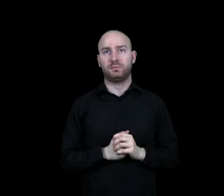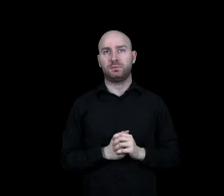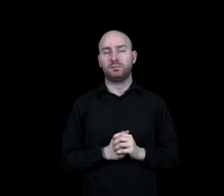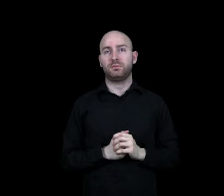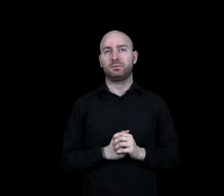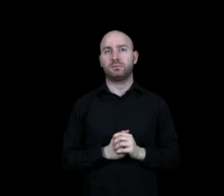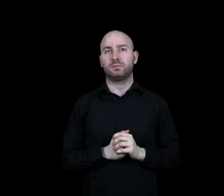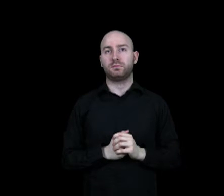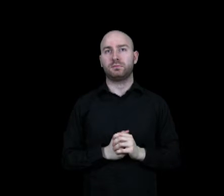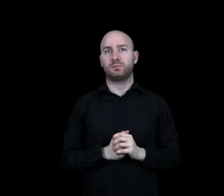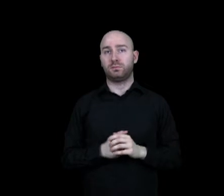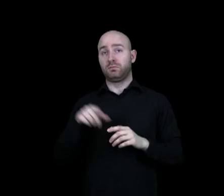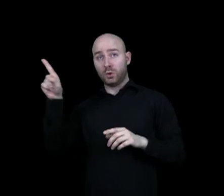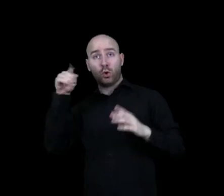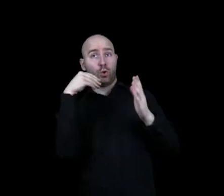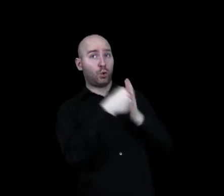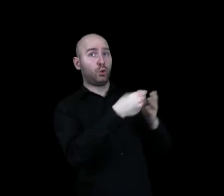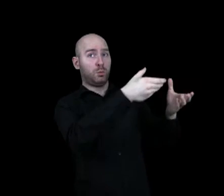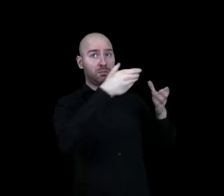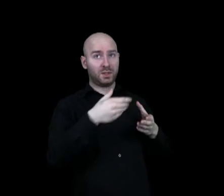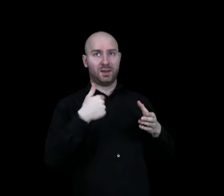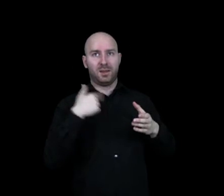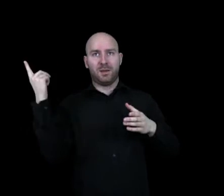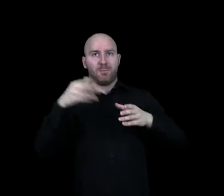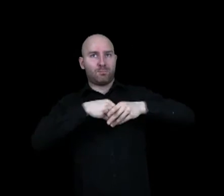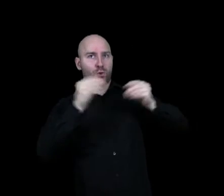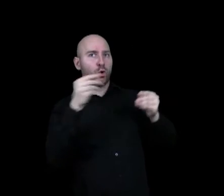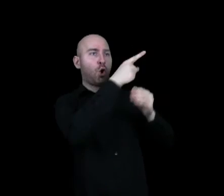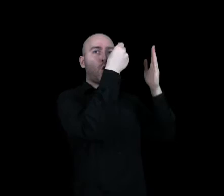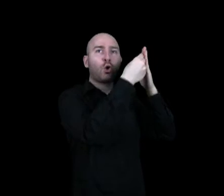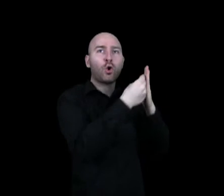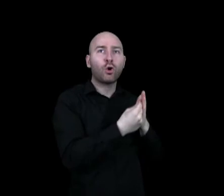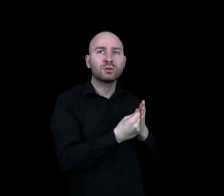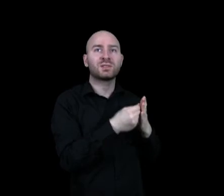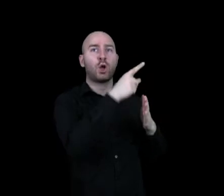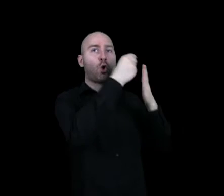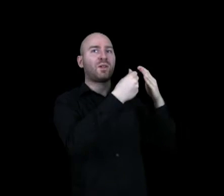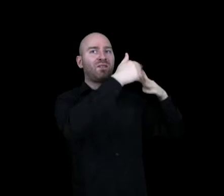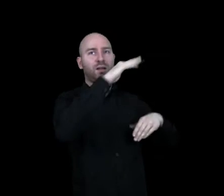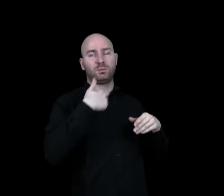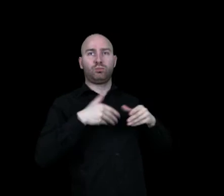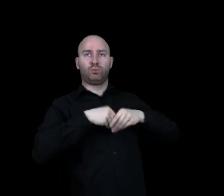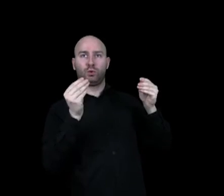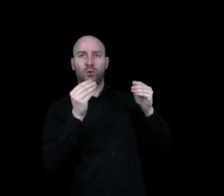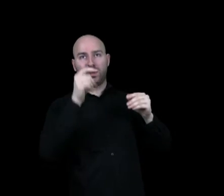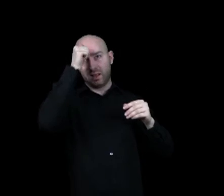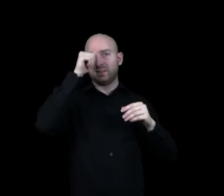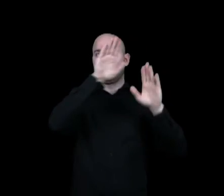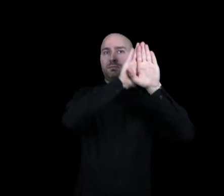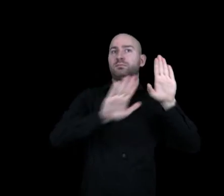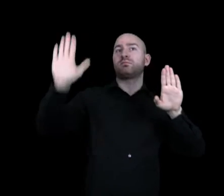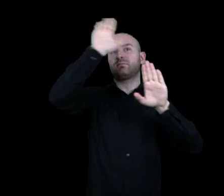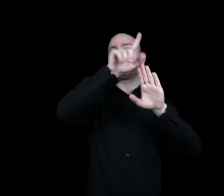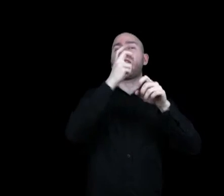konsumentami, odnoszą z tej transakcji. Korzyść większa od kosztu, korzyść większa od kosztu. Cały ten